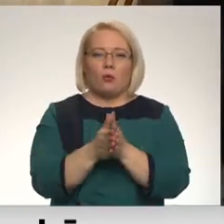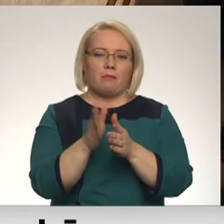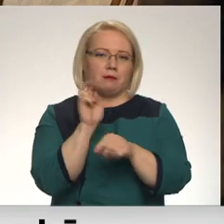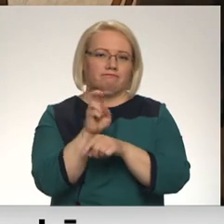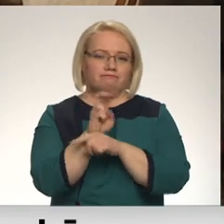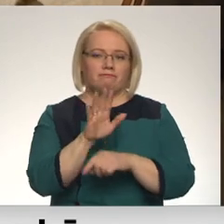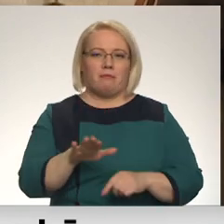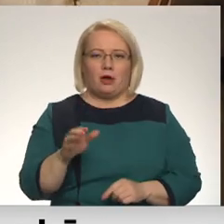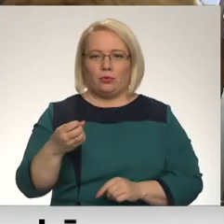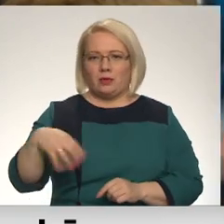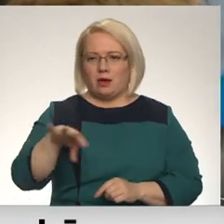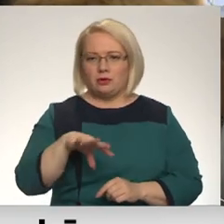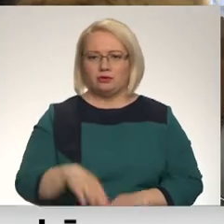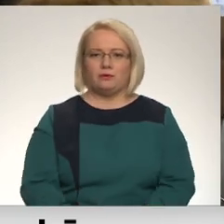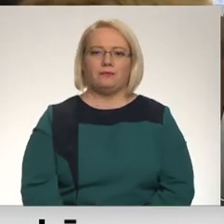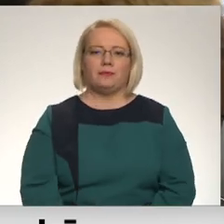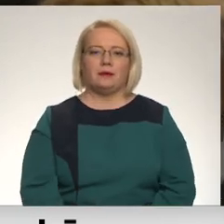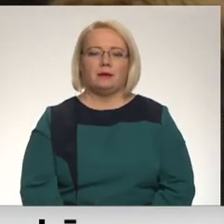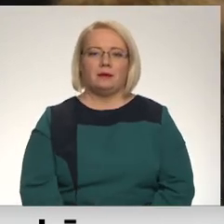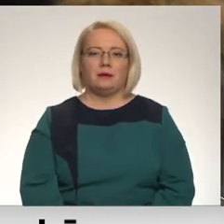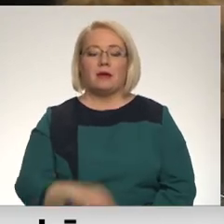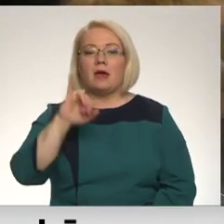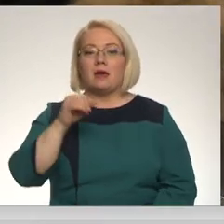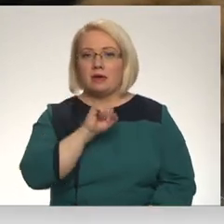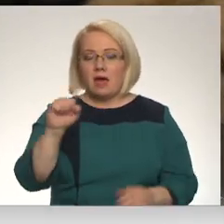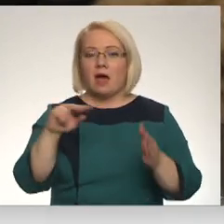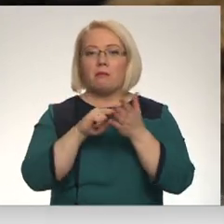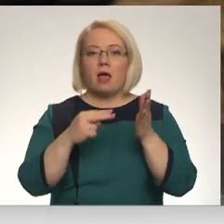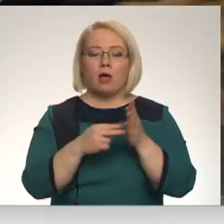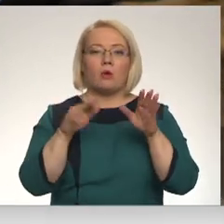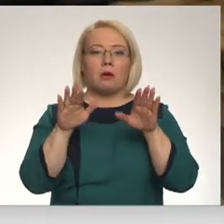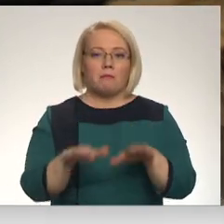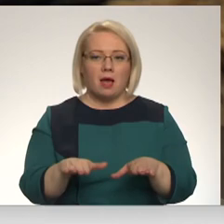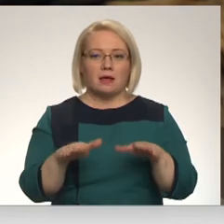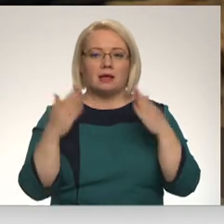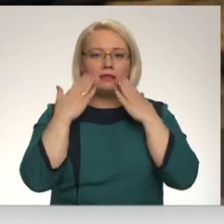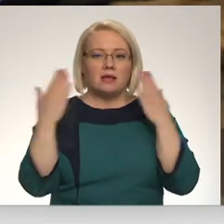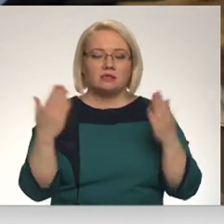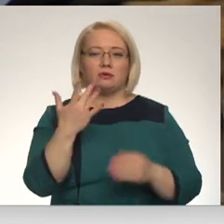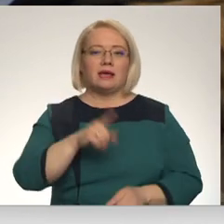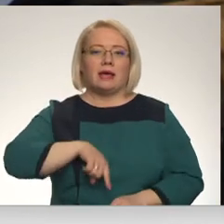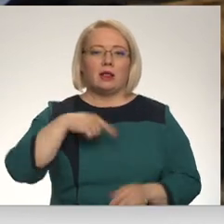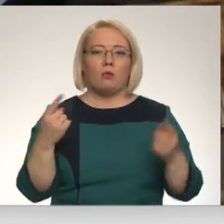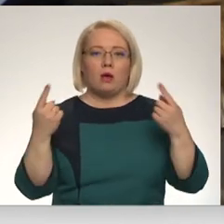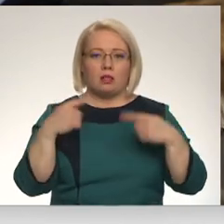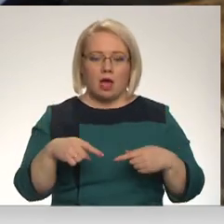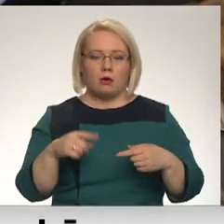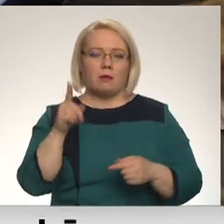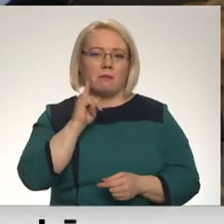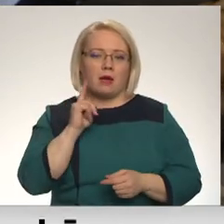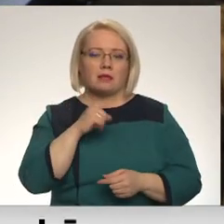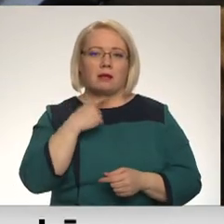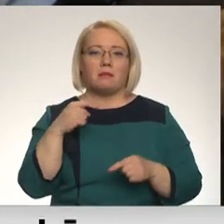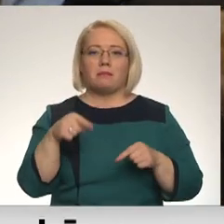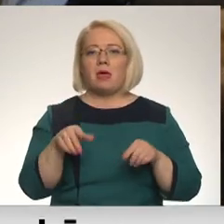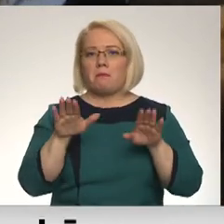apmeklēt bērnu dārzu. Jā, plānojam šeit palikt. Nezinu, uz cik ilgu laiku, bet pagaidām noteikti vēlamies šeit